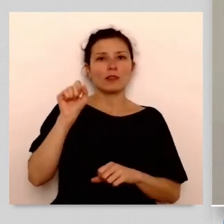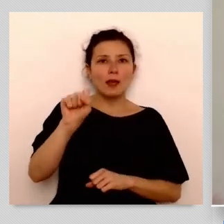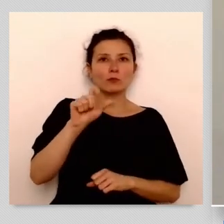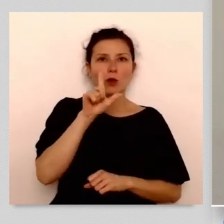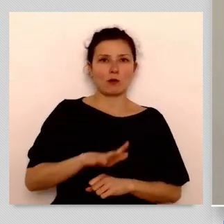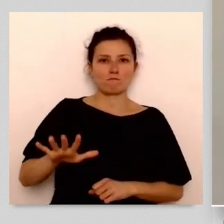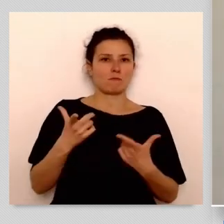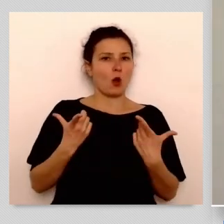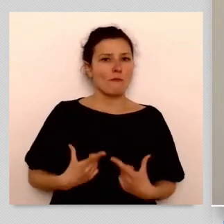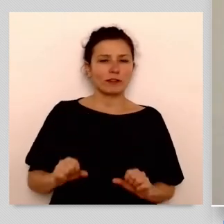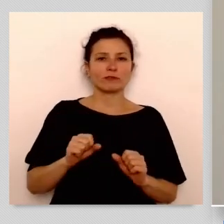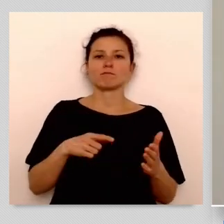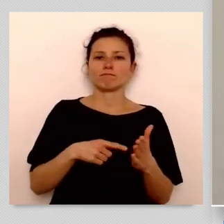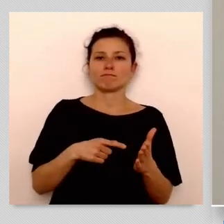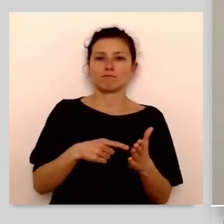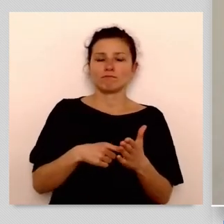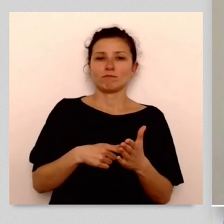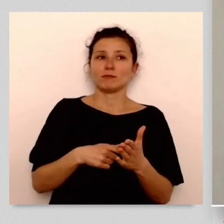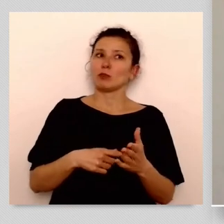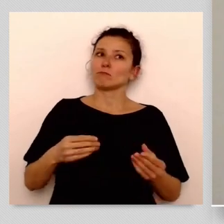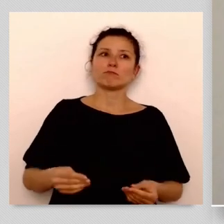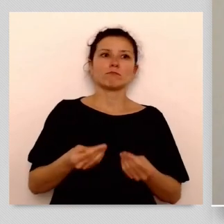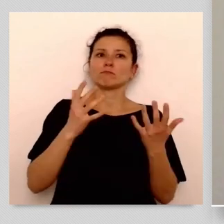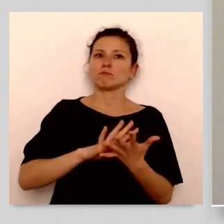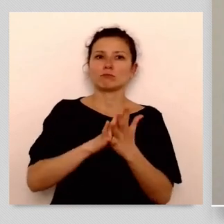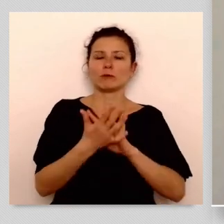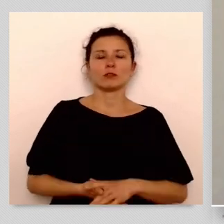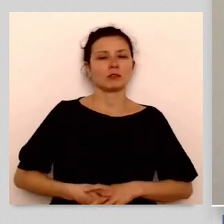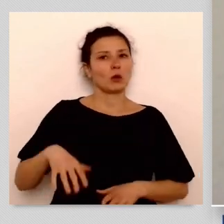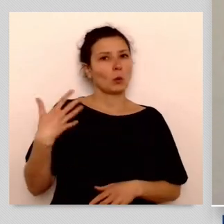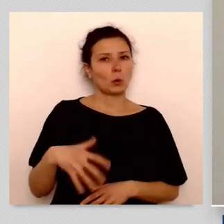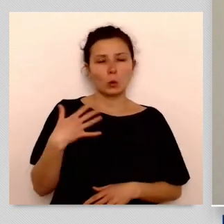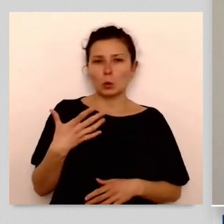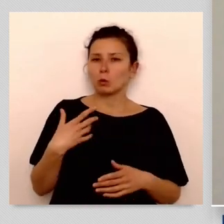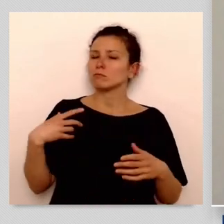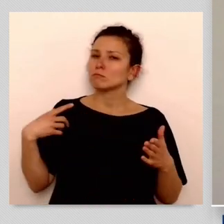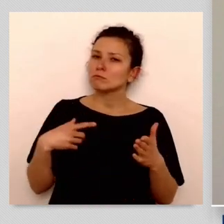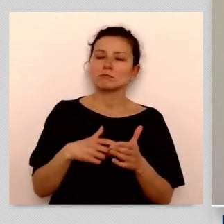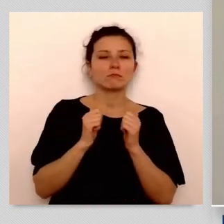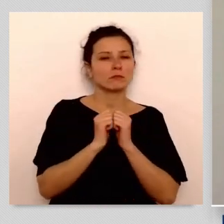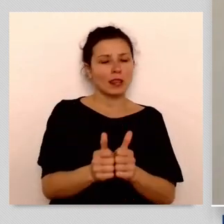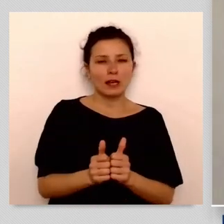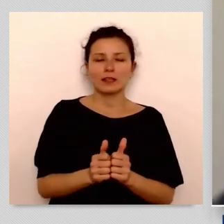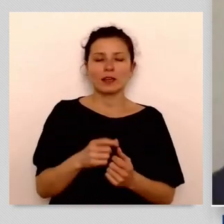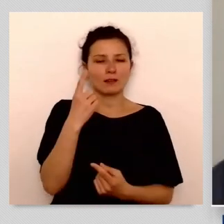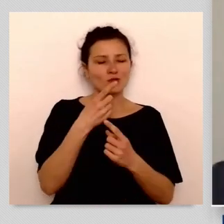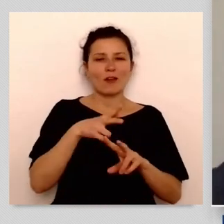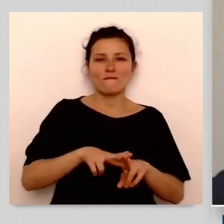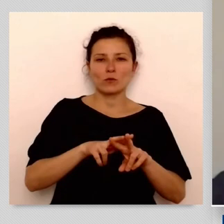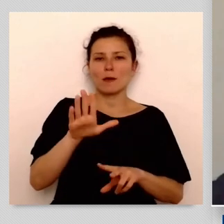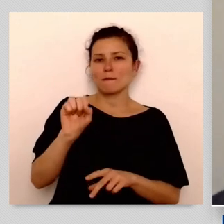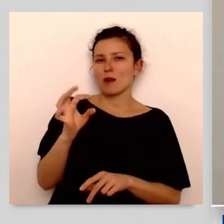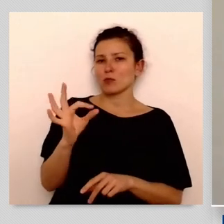za tą wielką cywilizacyjną przemianę. To jest wielkie przedsięwzięcie i myślę, że Fundacja Batorego, esej